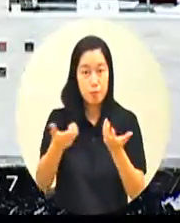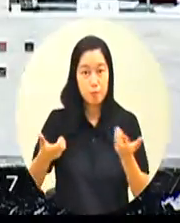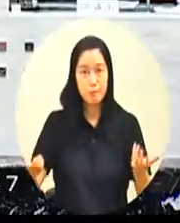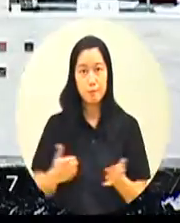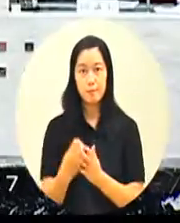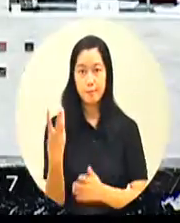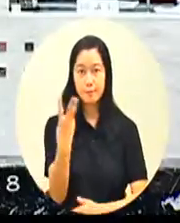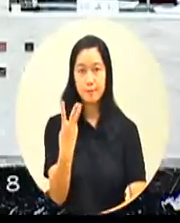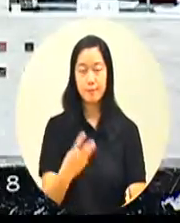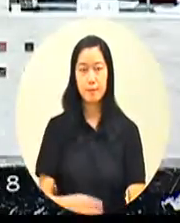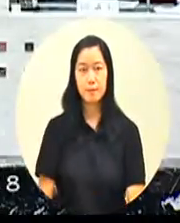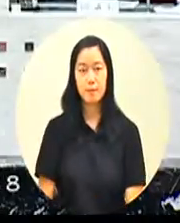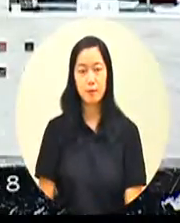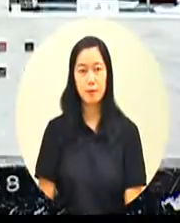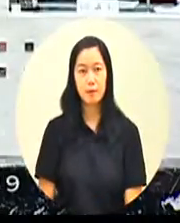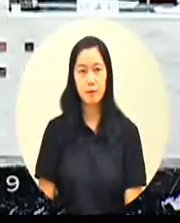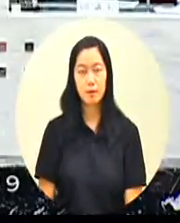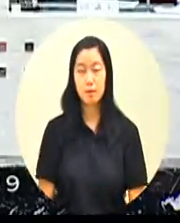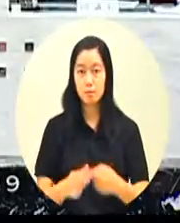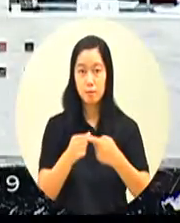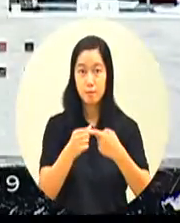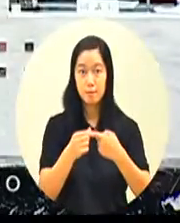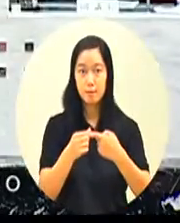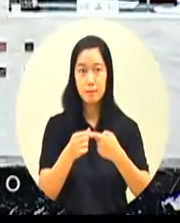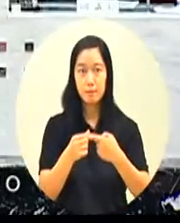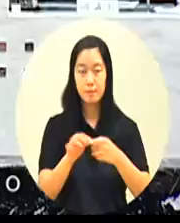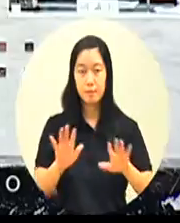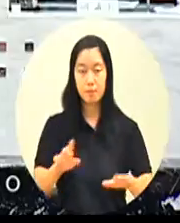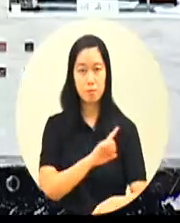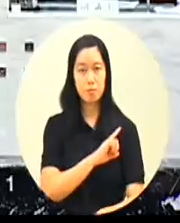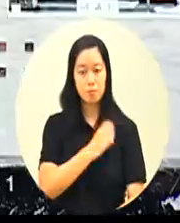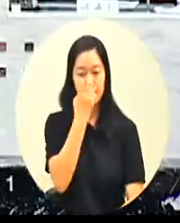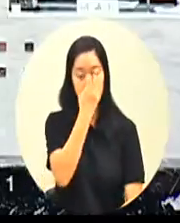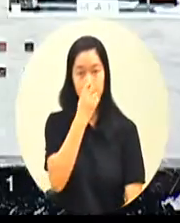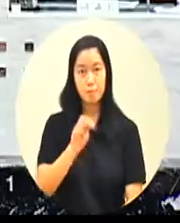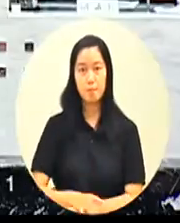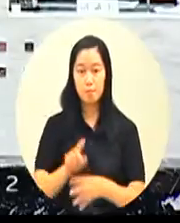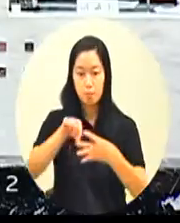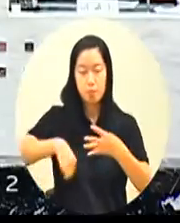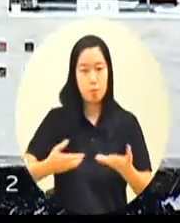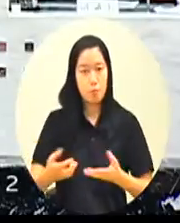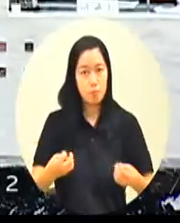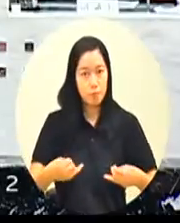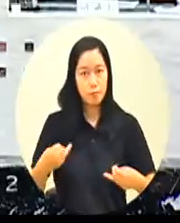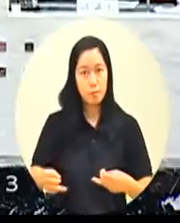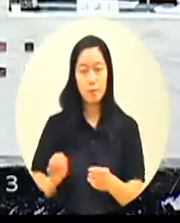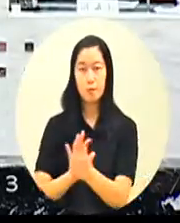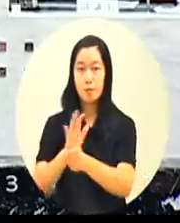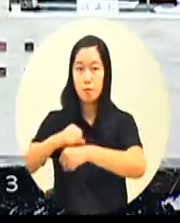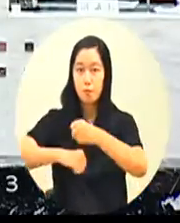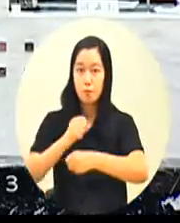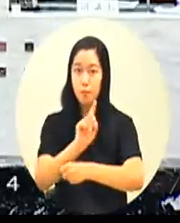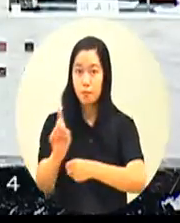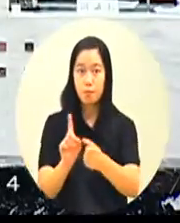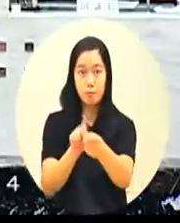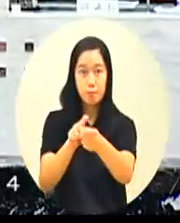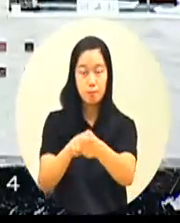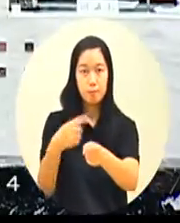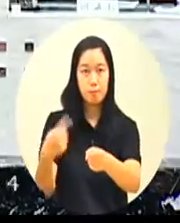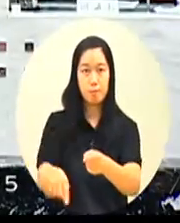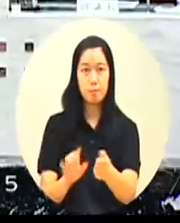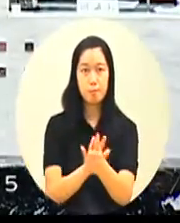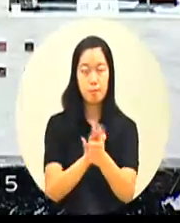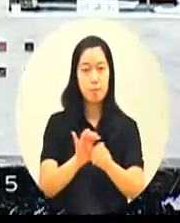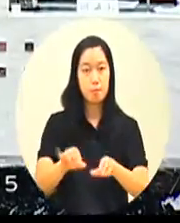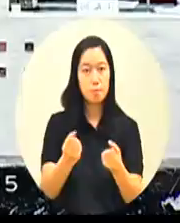主要分三大项，第一个是我们在治理的部分，经济事务的治理成效，还有推动的主轴，以及我们现在在推动在地产